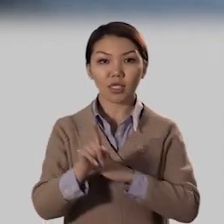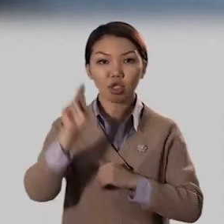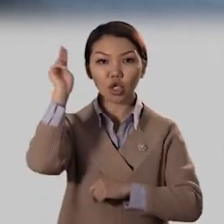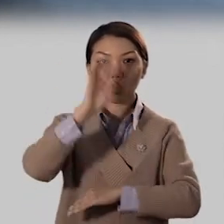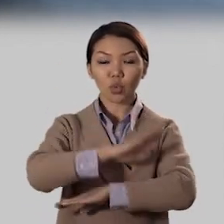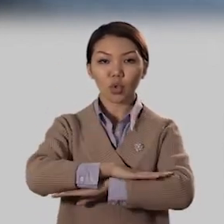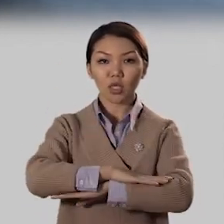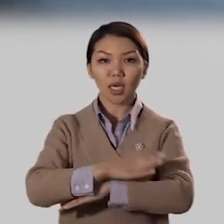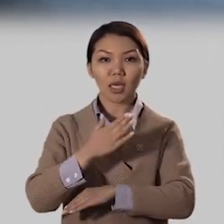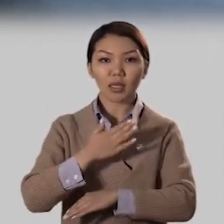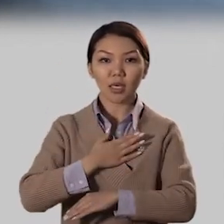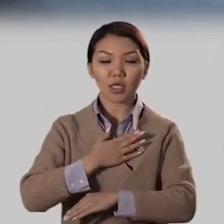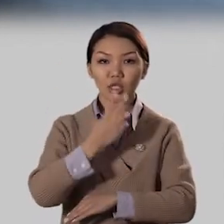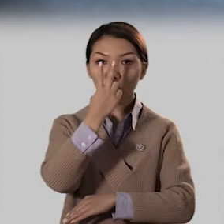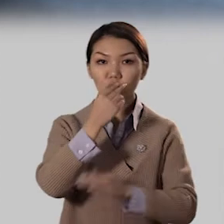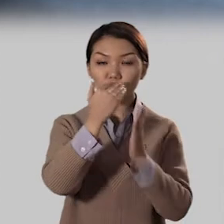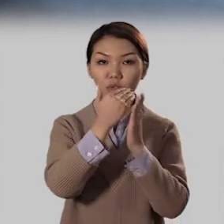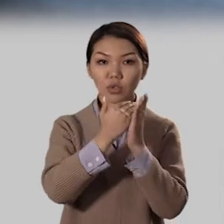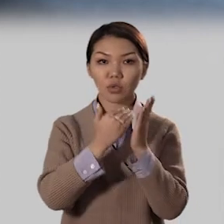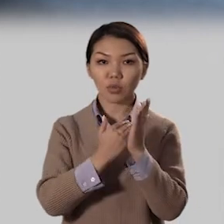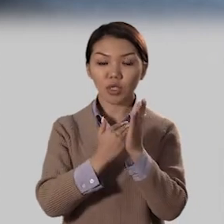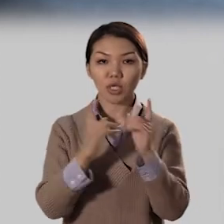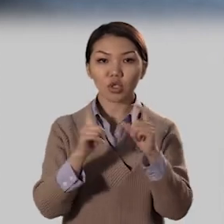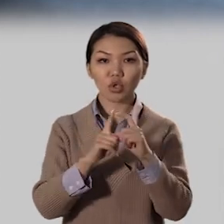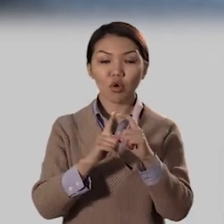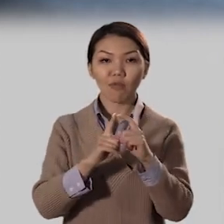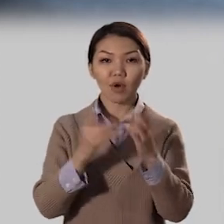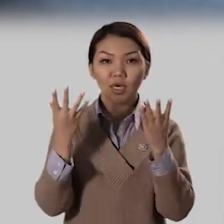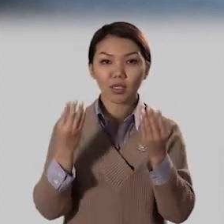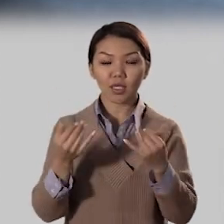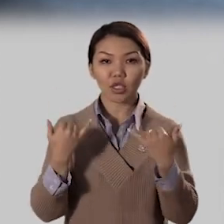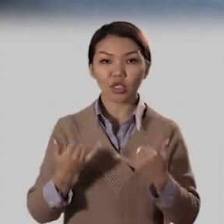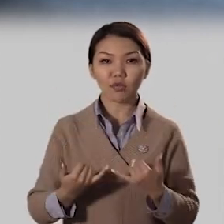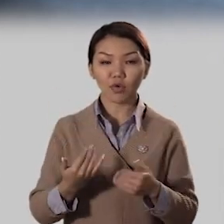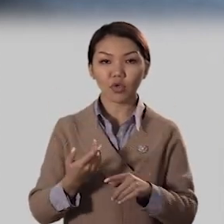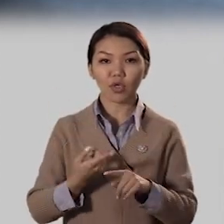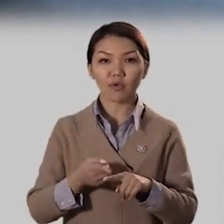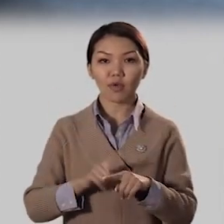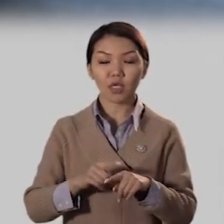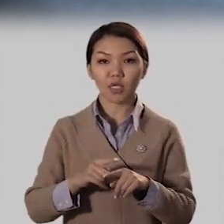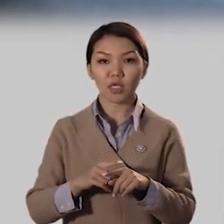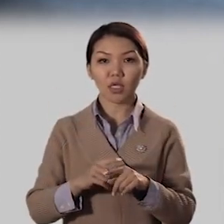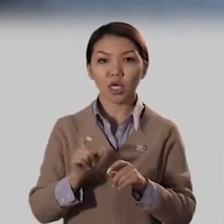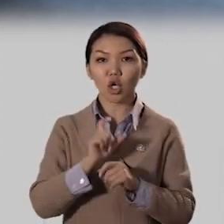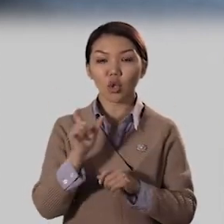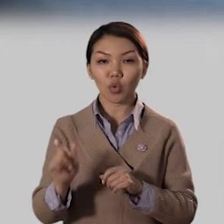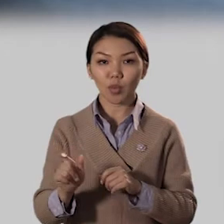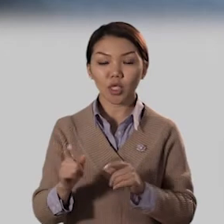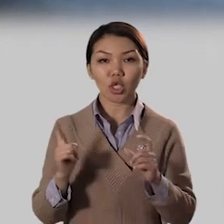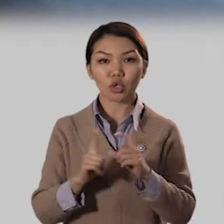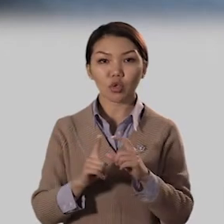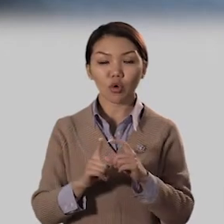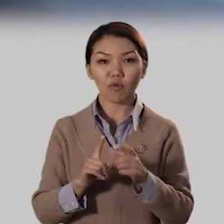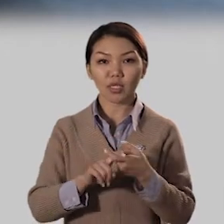урока наша традиционная рубрика слово дня сегодня в этой рубрике слова связанные с